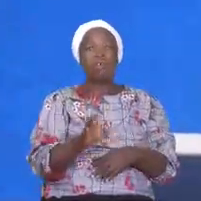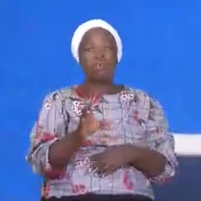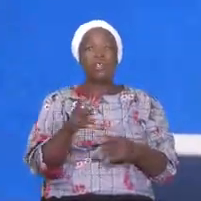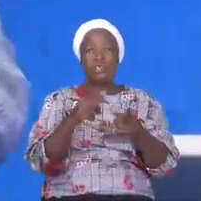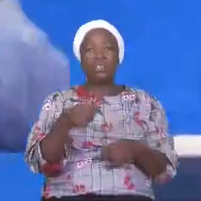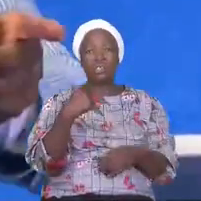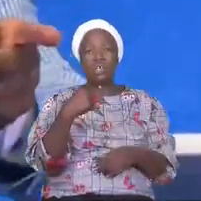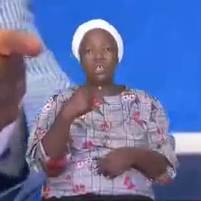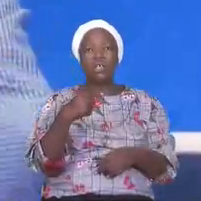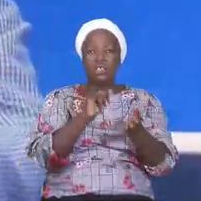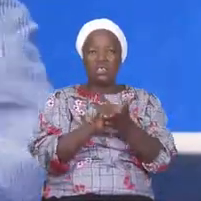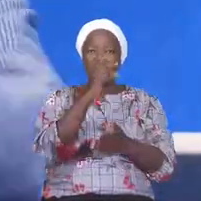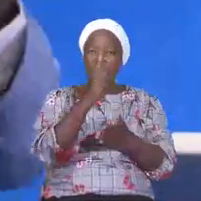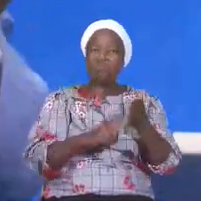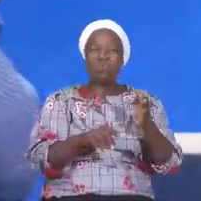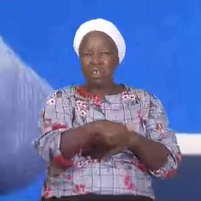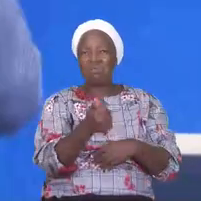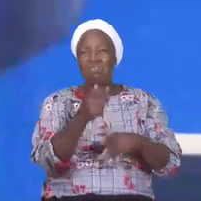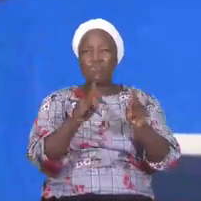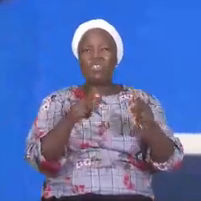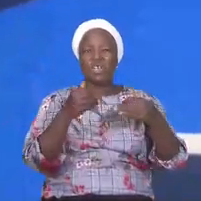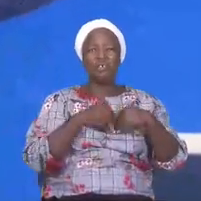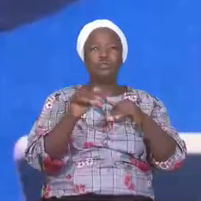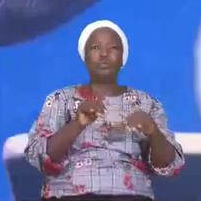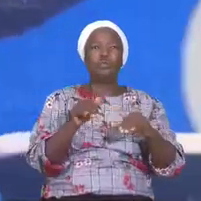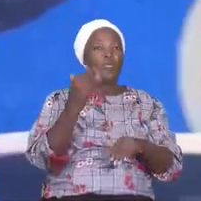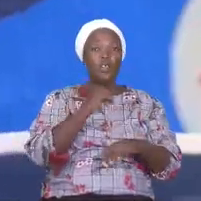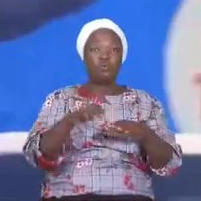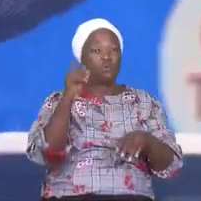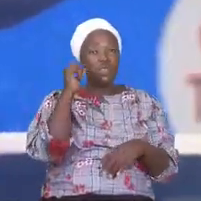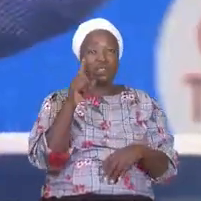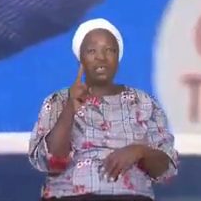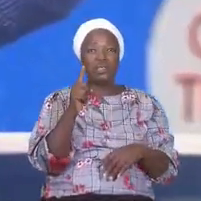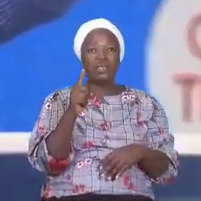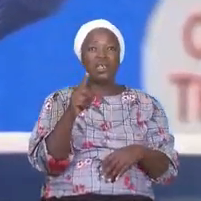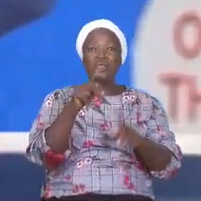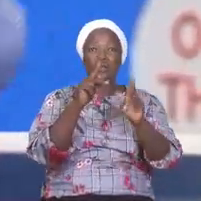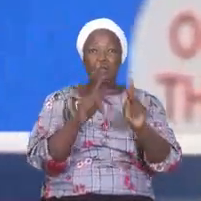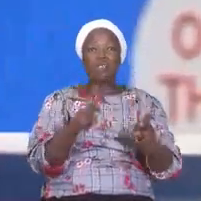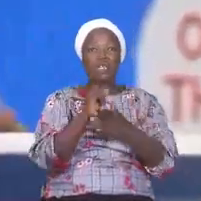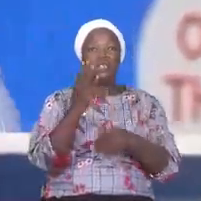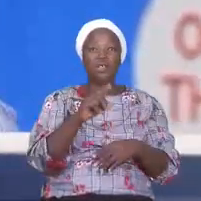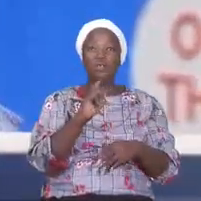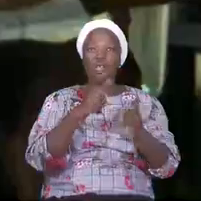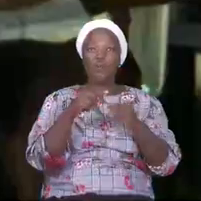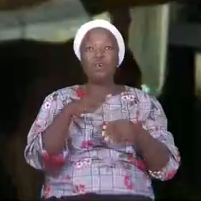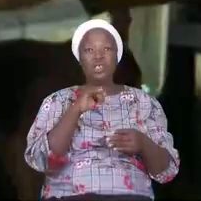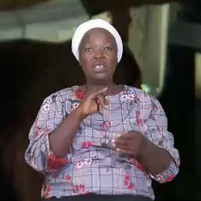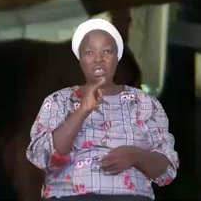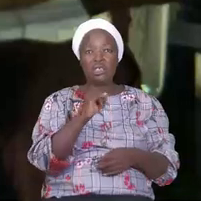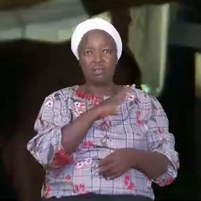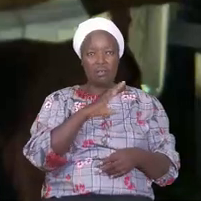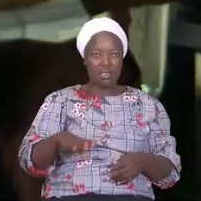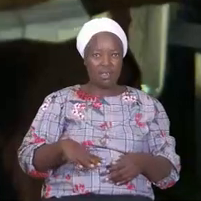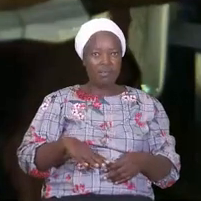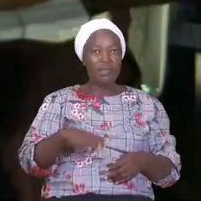la délivrance. Et ils considèrent la croix et disent, ça, c'est ce qu'une autre personne a fait. Ils ne comprennent